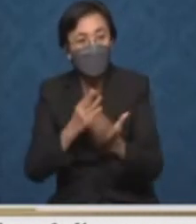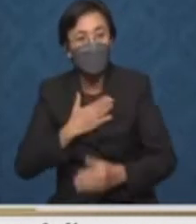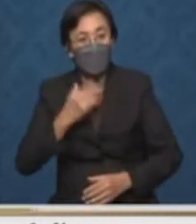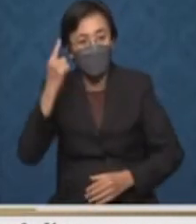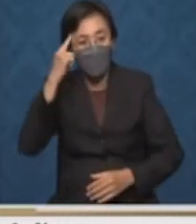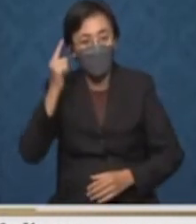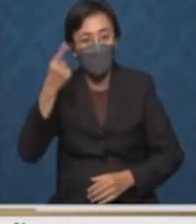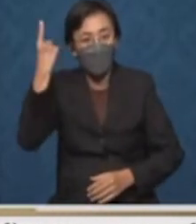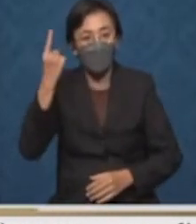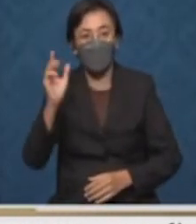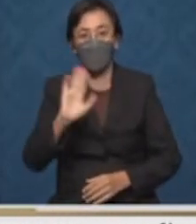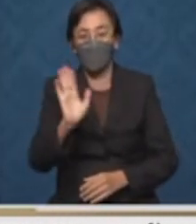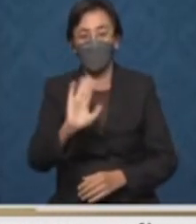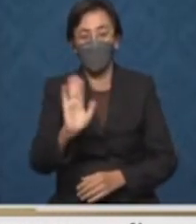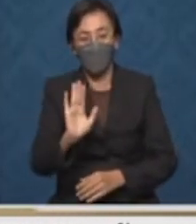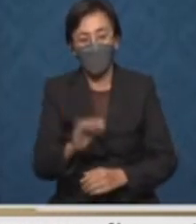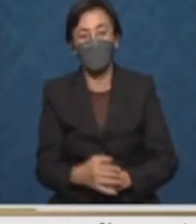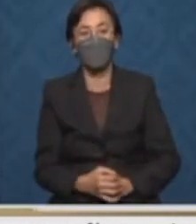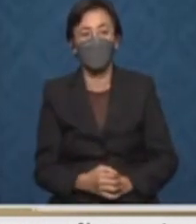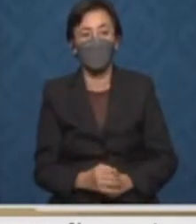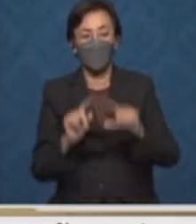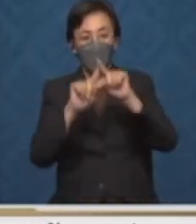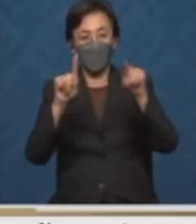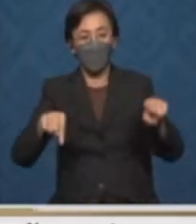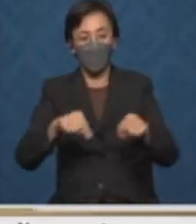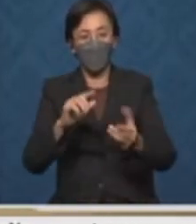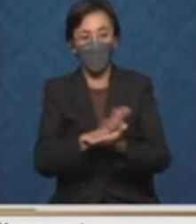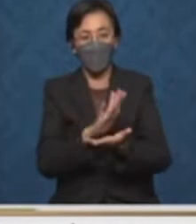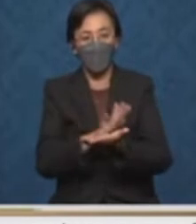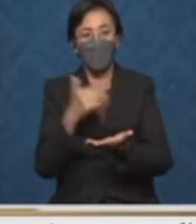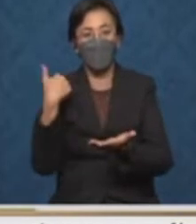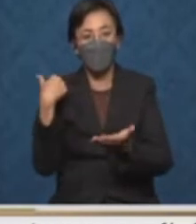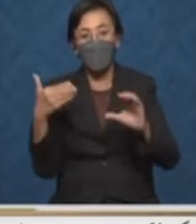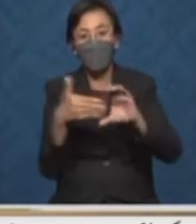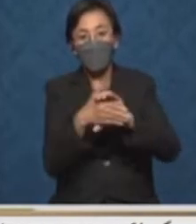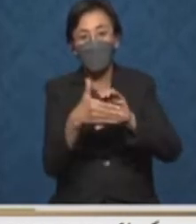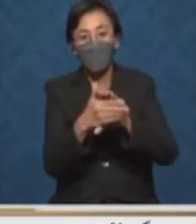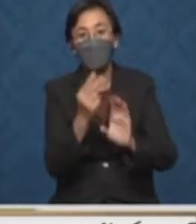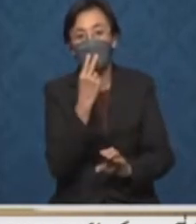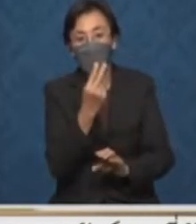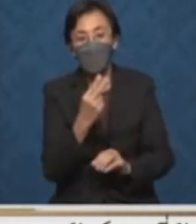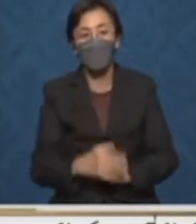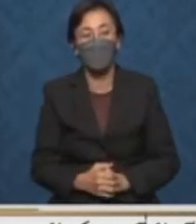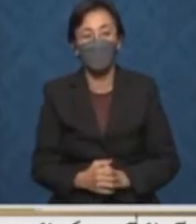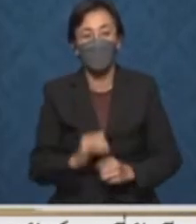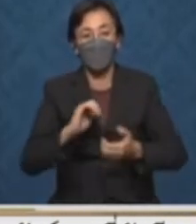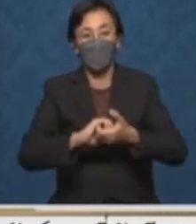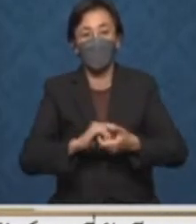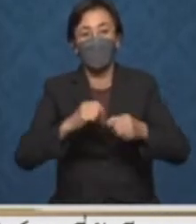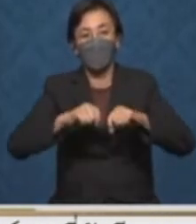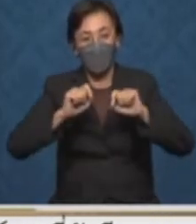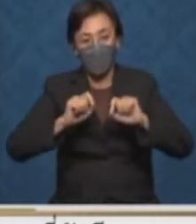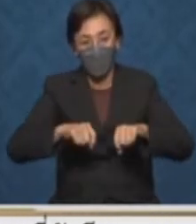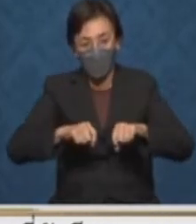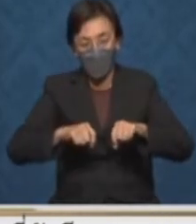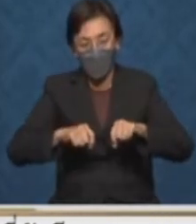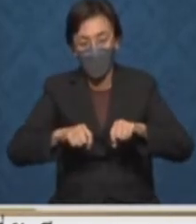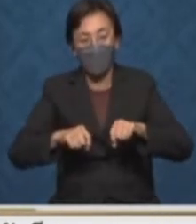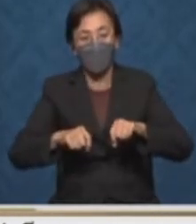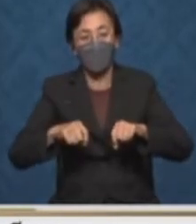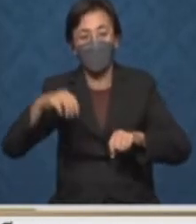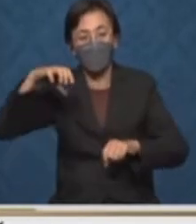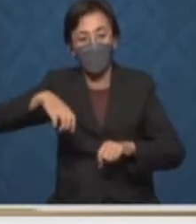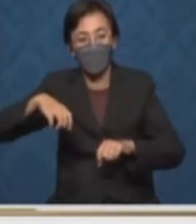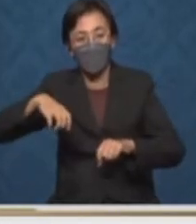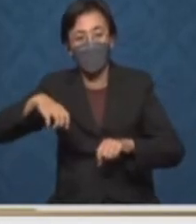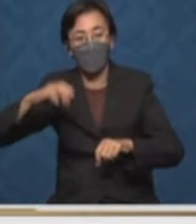เองนะครับถ้าสไลด์ถัดไปครับสัญญาระหว่างกองทัพเรือ